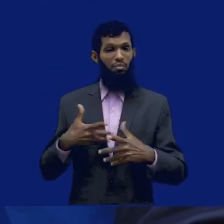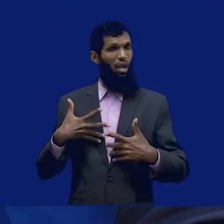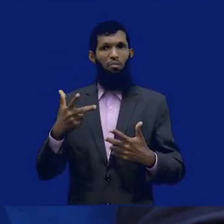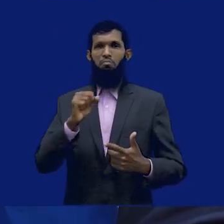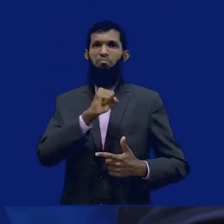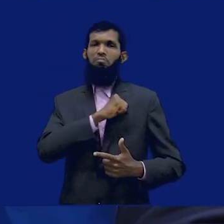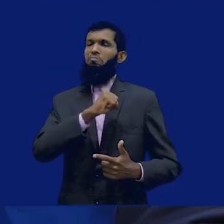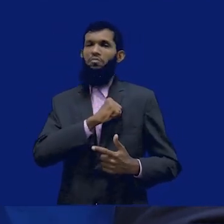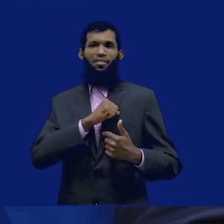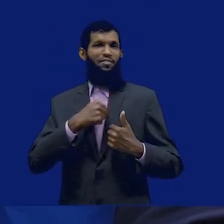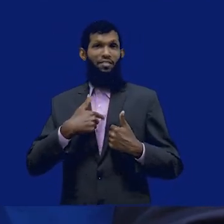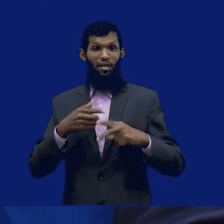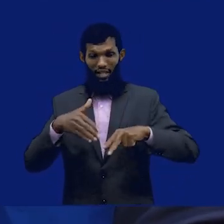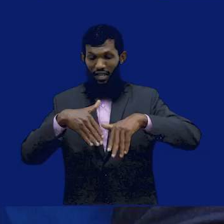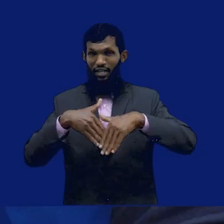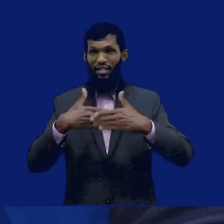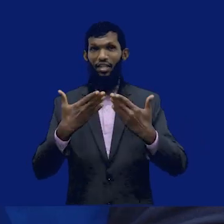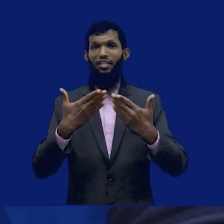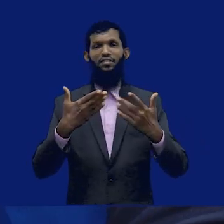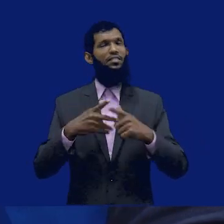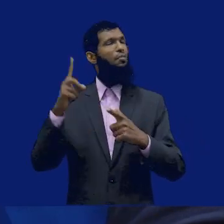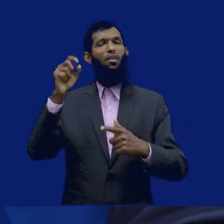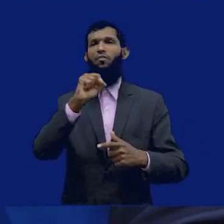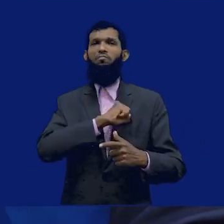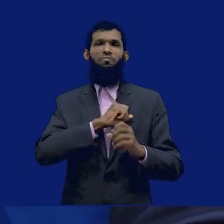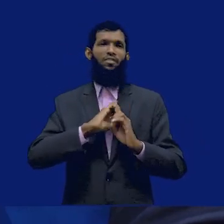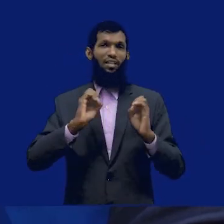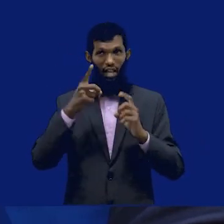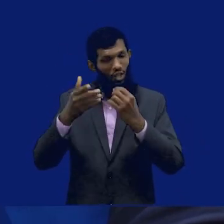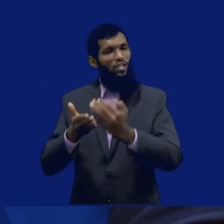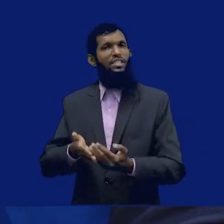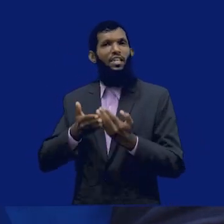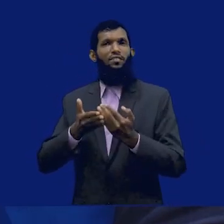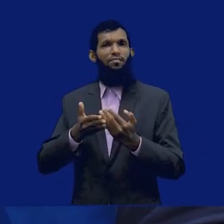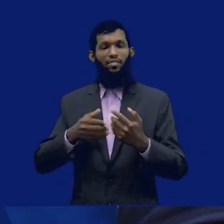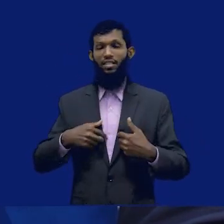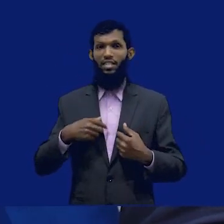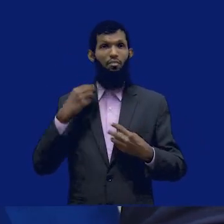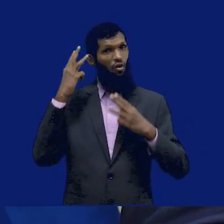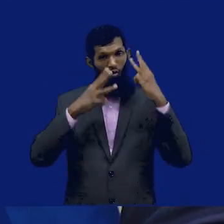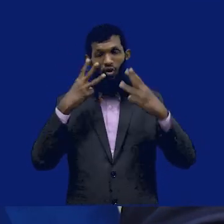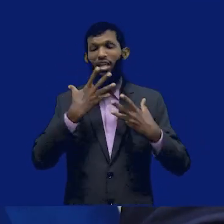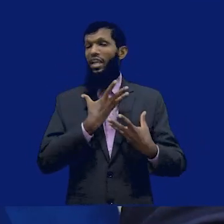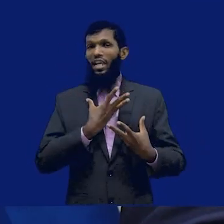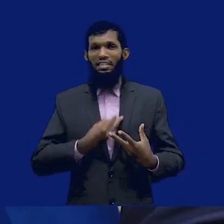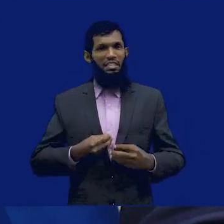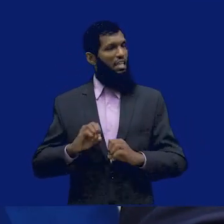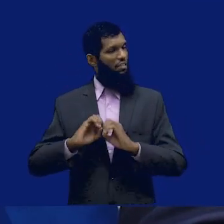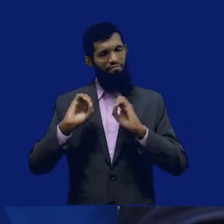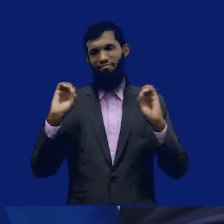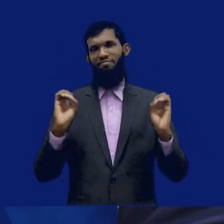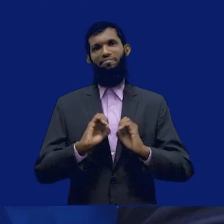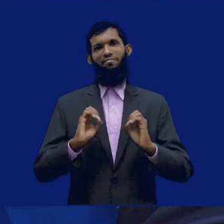خَوْفٌ عَلَيْهِمْ. And they will not have any fear on them on the day of judgment. وَلَا هُمْ يَحْزَنُونَ. And they will not